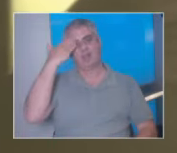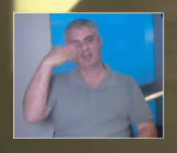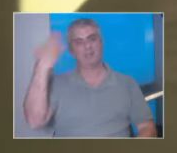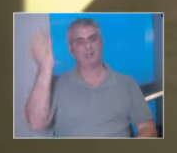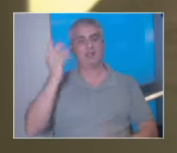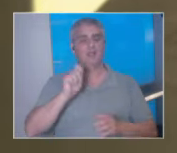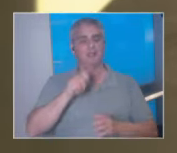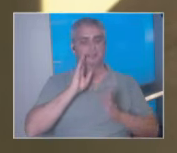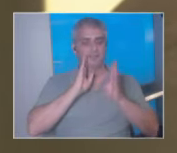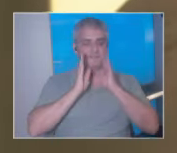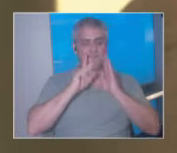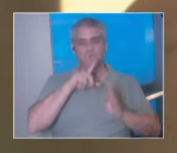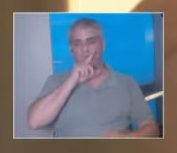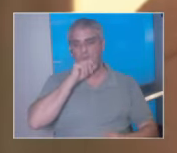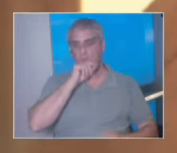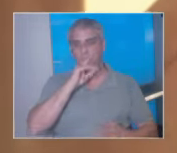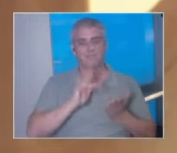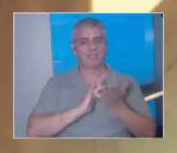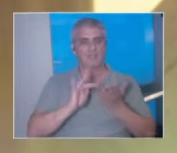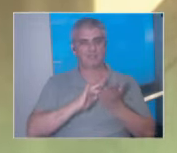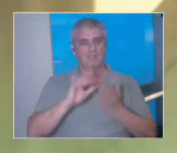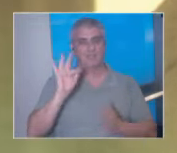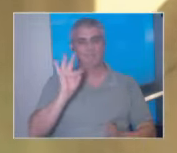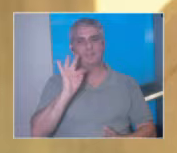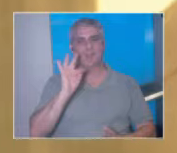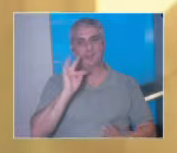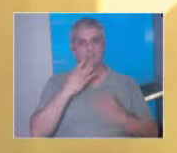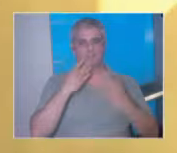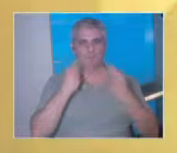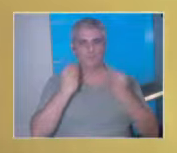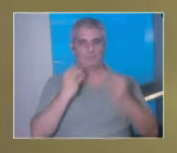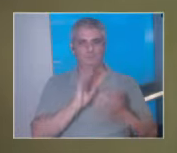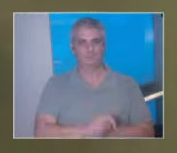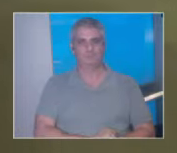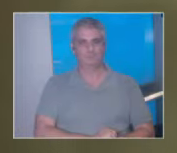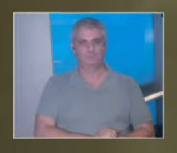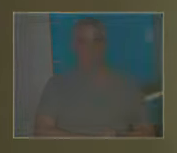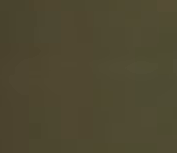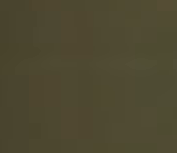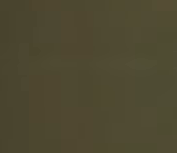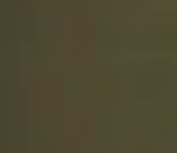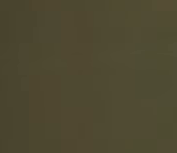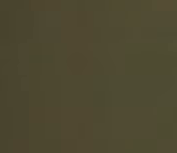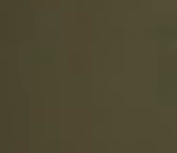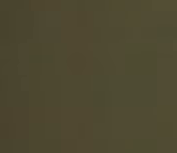כנסת, בפייסבוק, בטוויטר, באינסטגרם ובטלגרם. להתראות.